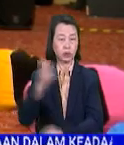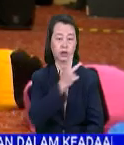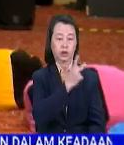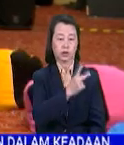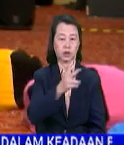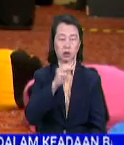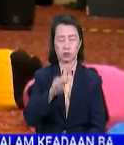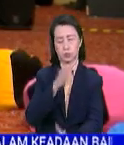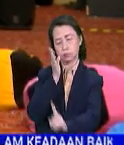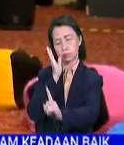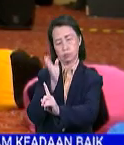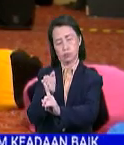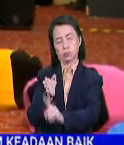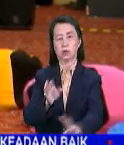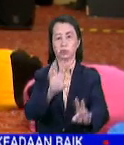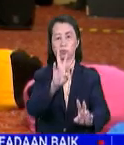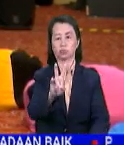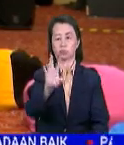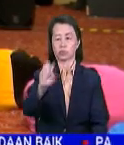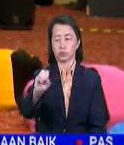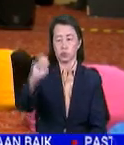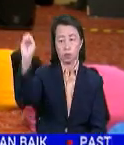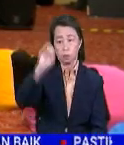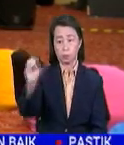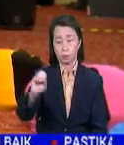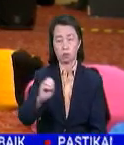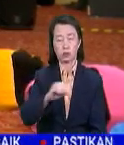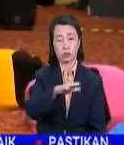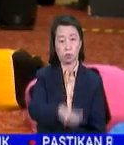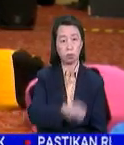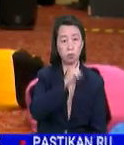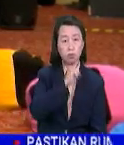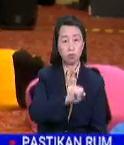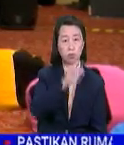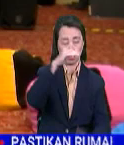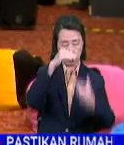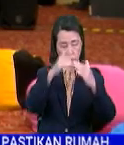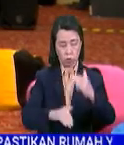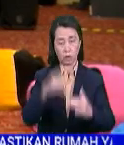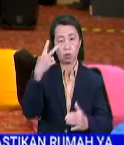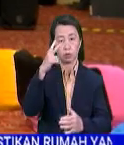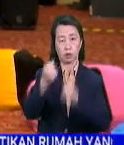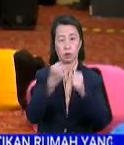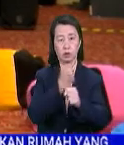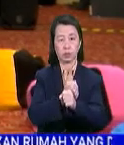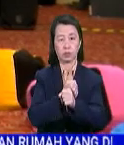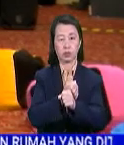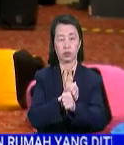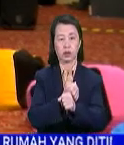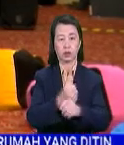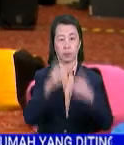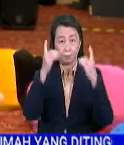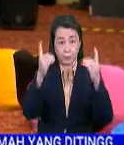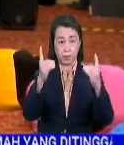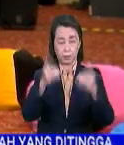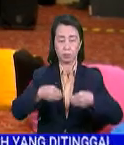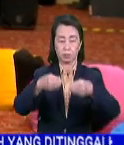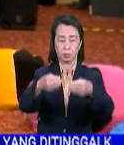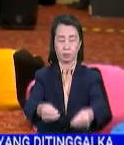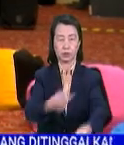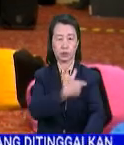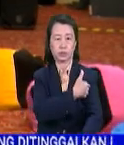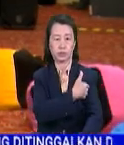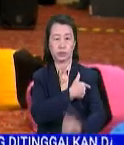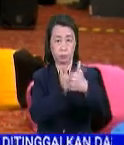Kesihatan mensasarkan 70% kanak-kanak berusia 5 hingga bawah 12 tahun dalam sistem pendidikan diberikan